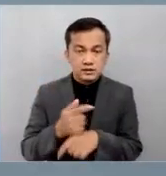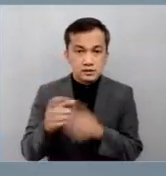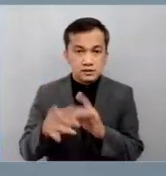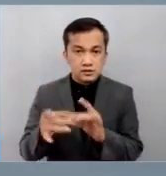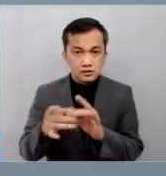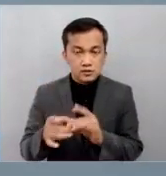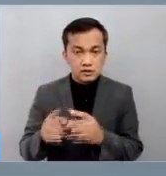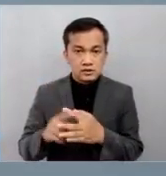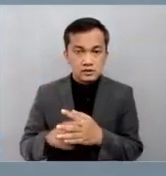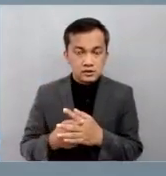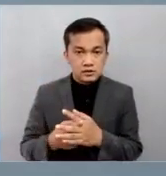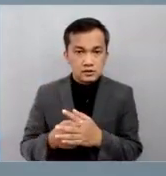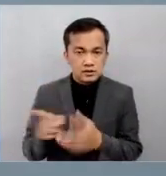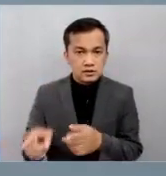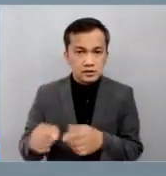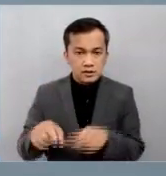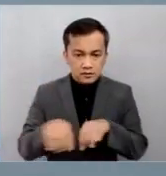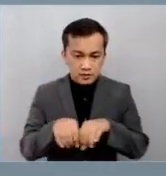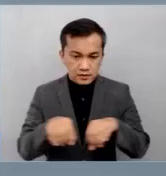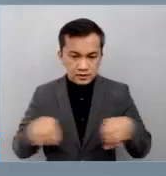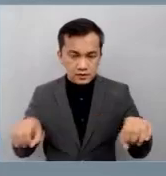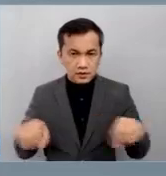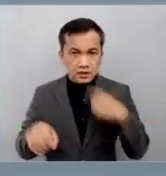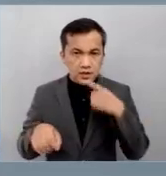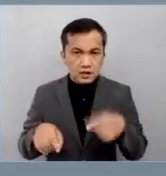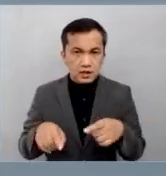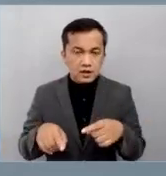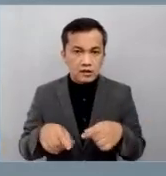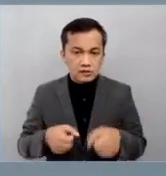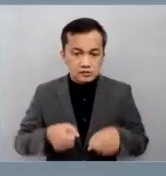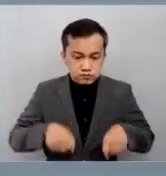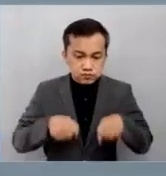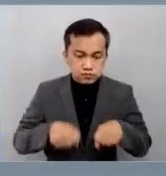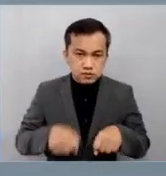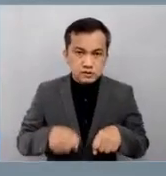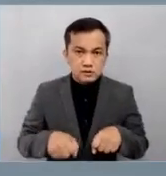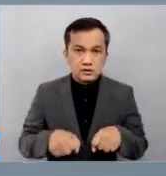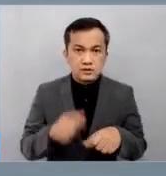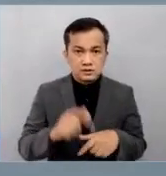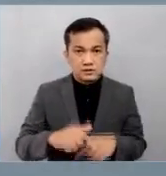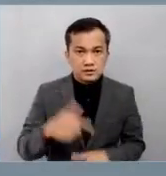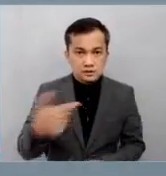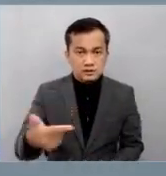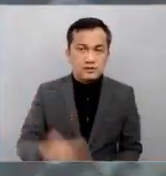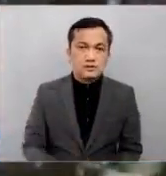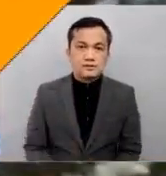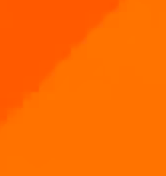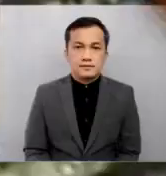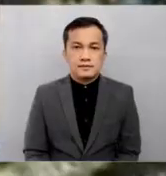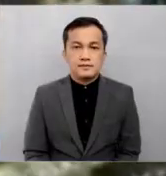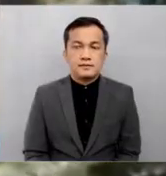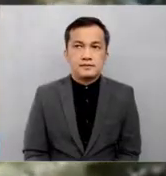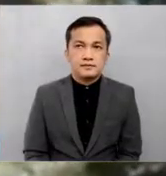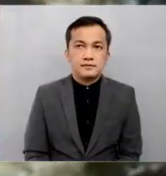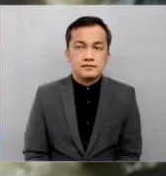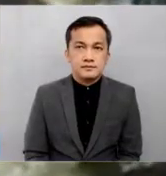isang pipeline na tinamaan habang nagdi-drill. Nasa frontline na balitang yan si Lynn Olavario.